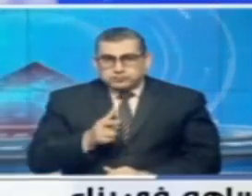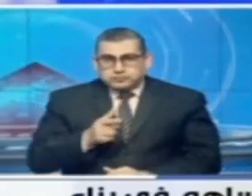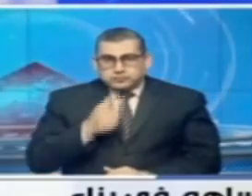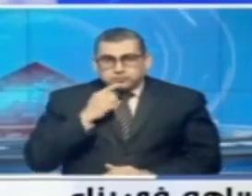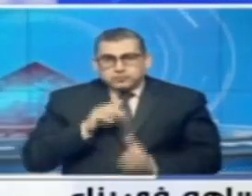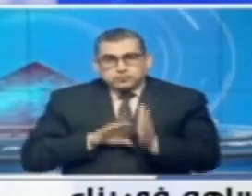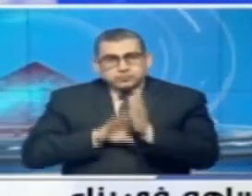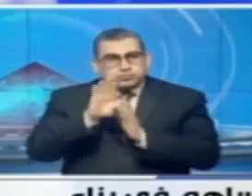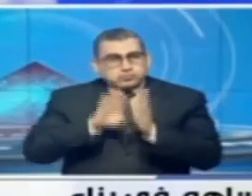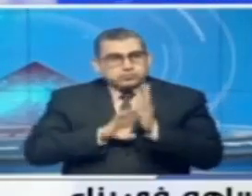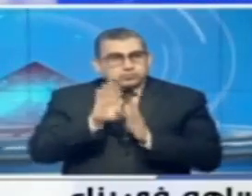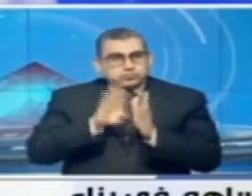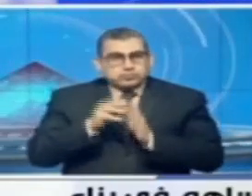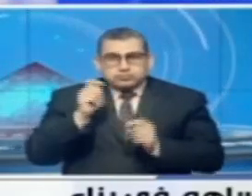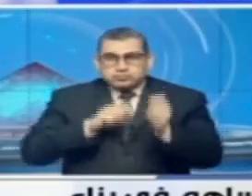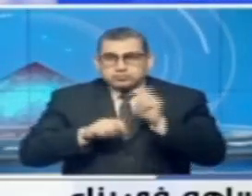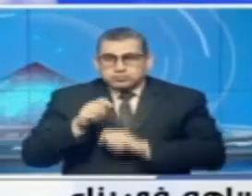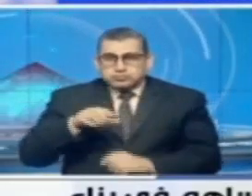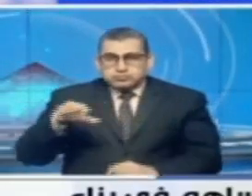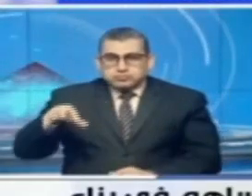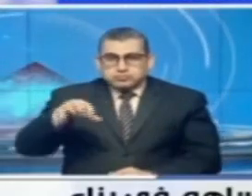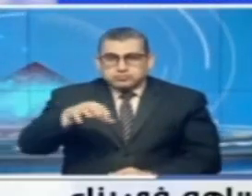اللي تم فيما يخص